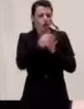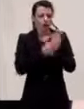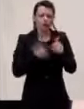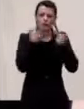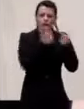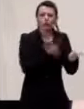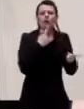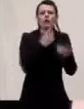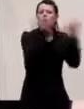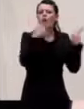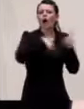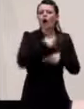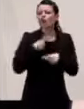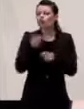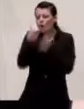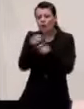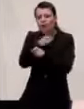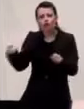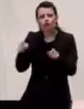L'8 marzo facciamo